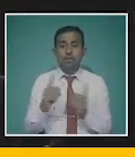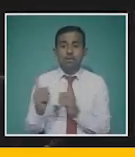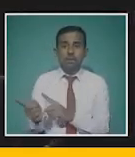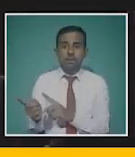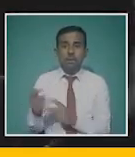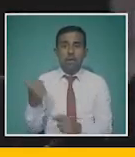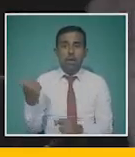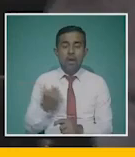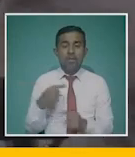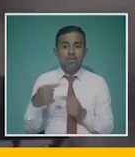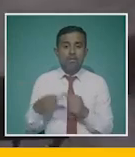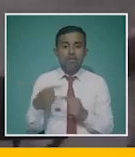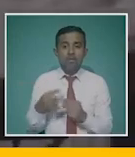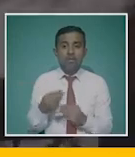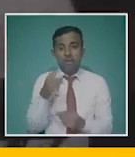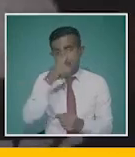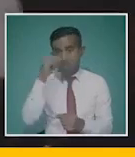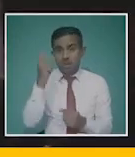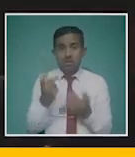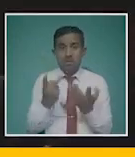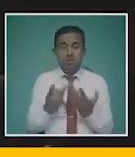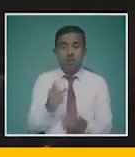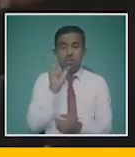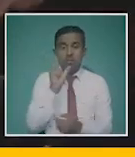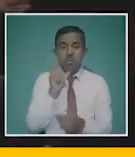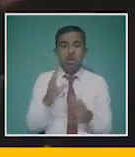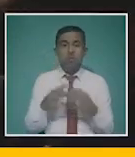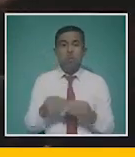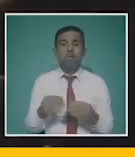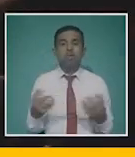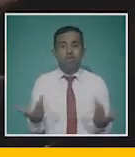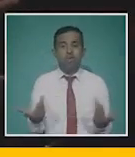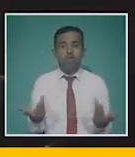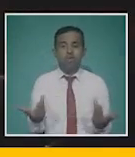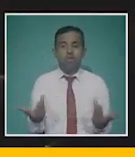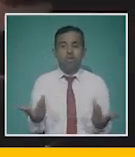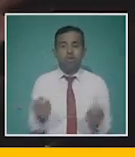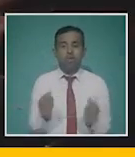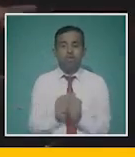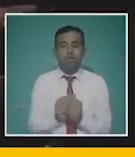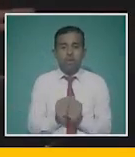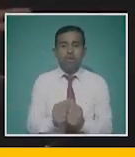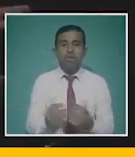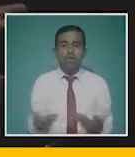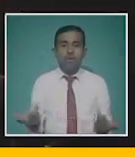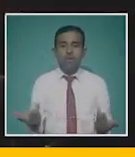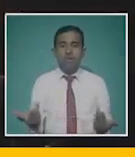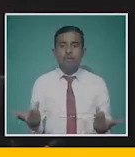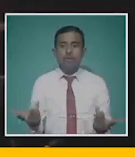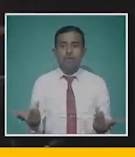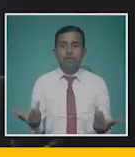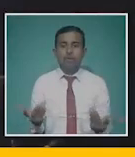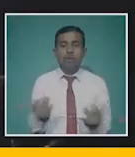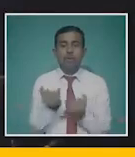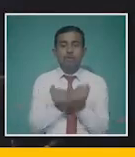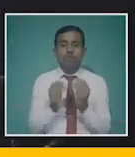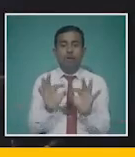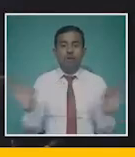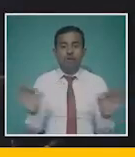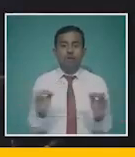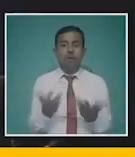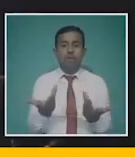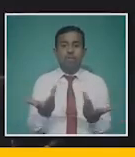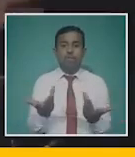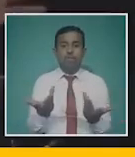තැනක්. තවමත් ඉන්නේ පරණ සභාපති. දයාසිරි පහුගිය දවස්වල මෙන්න මෙයාට විරුද්ධව මහා දරණු හෙළිදරව්වක්